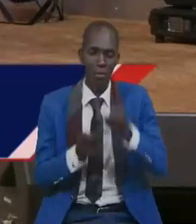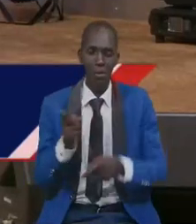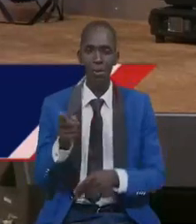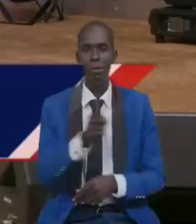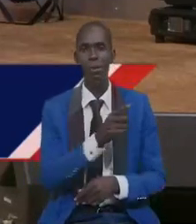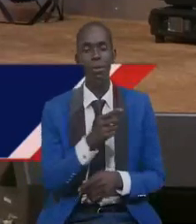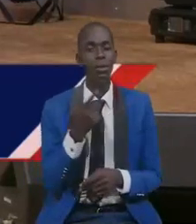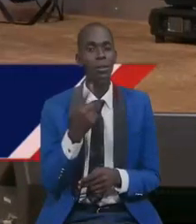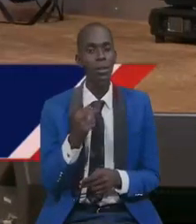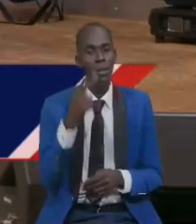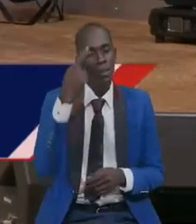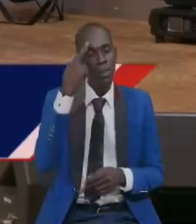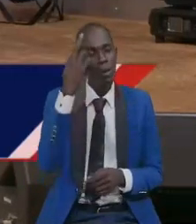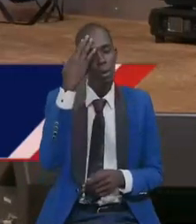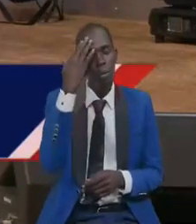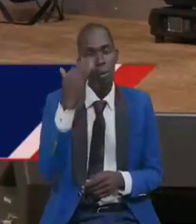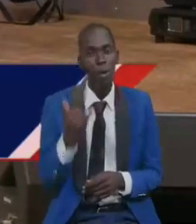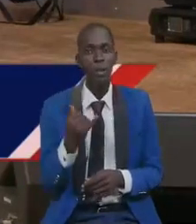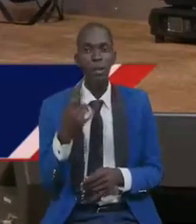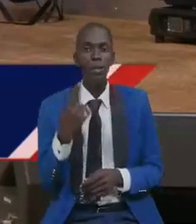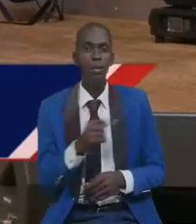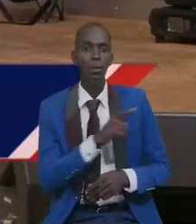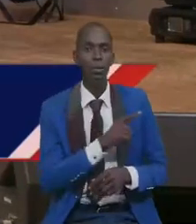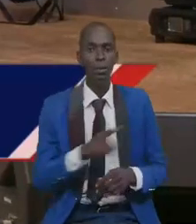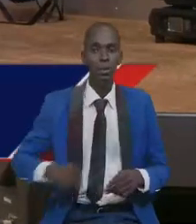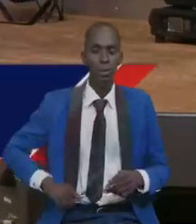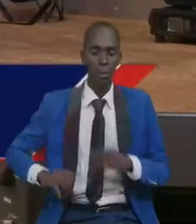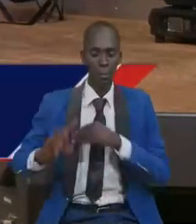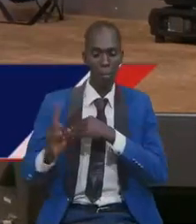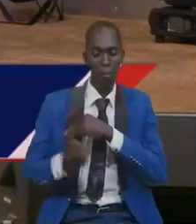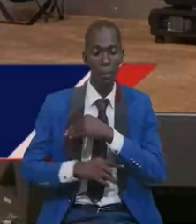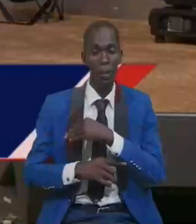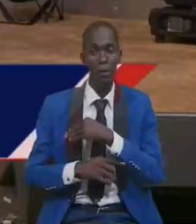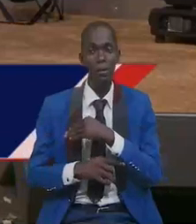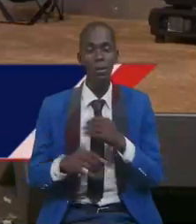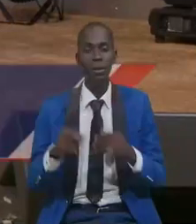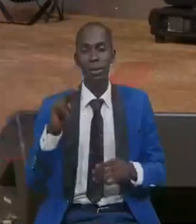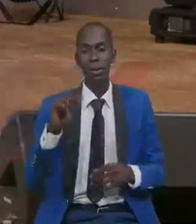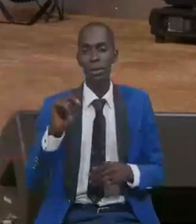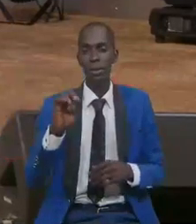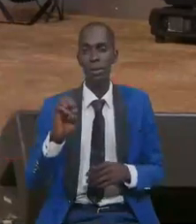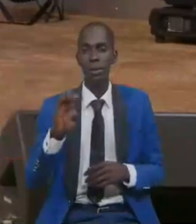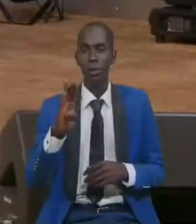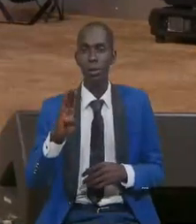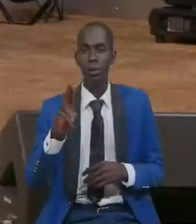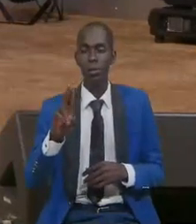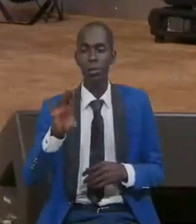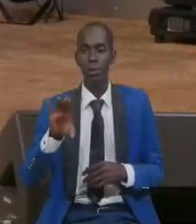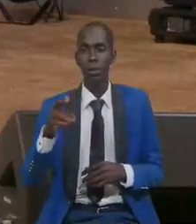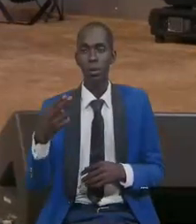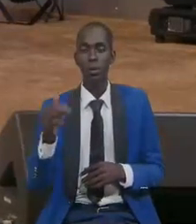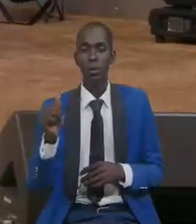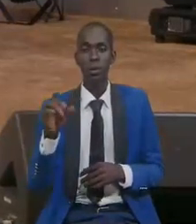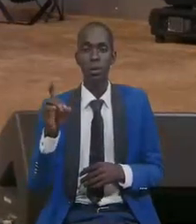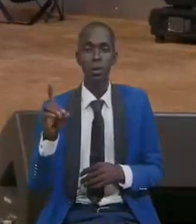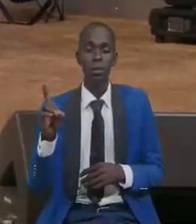jour est arrivé, le temps de ton châtiment. La raison pour laquelle Dieu a châtié Nebuchadnezzar et qu'il lui a